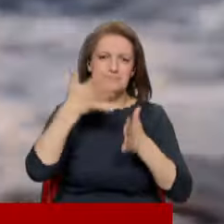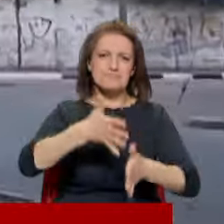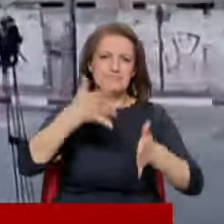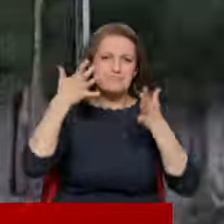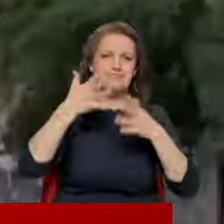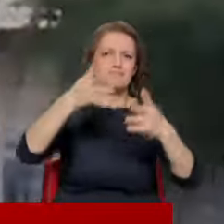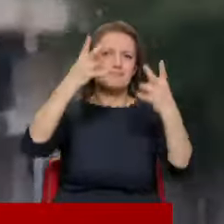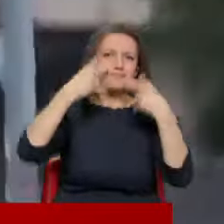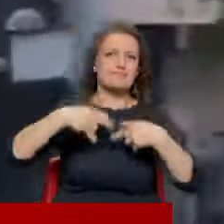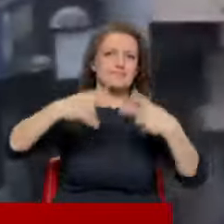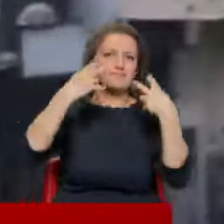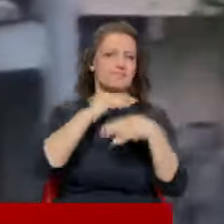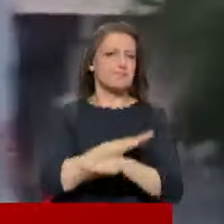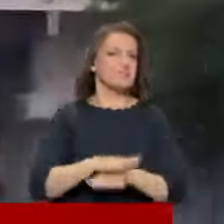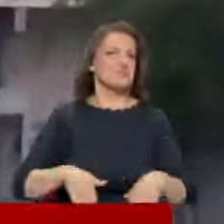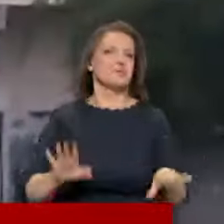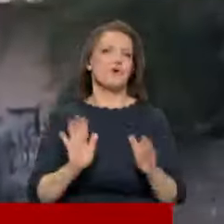gözyaşı.